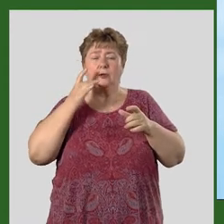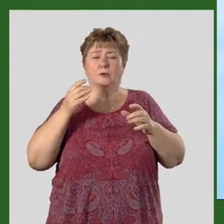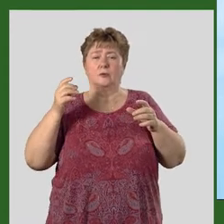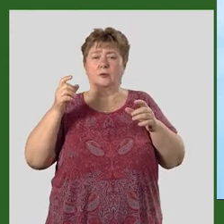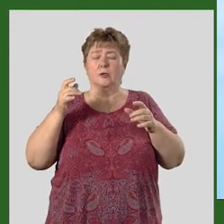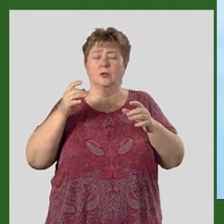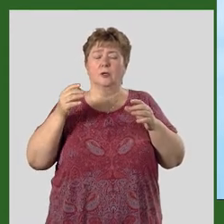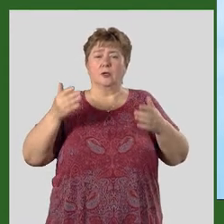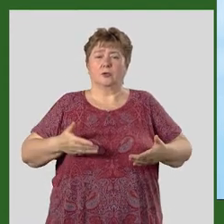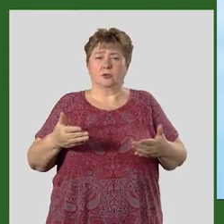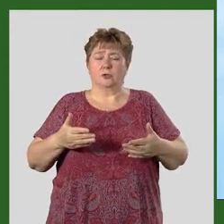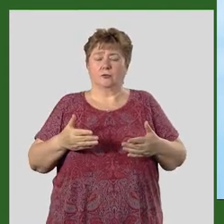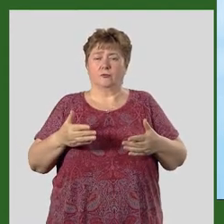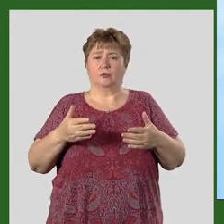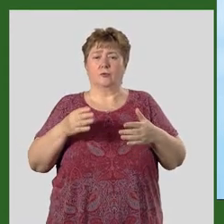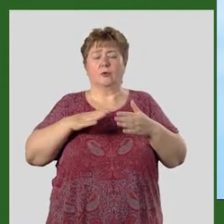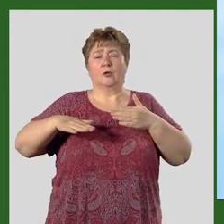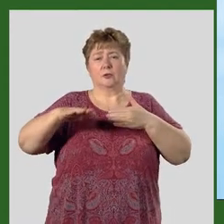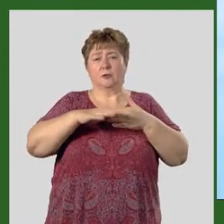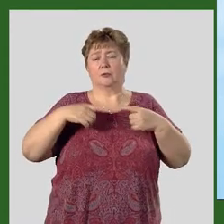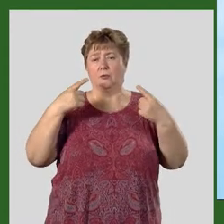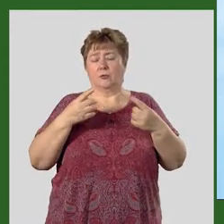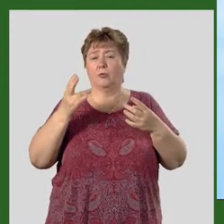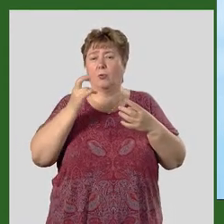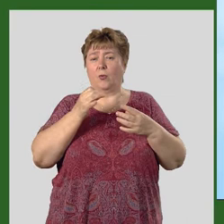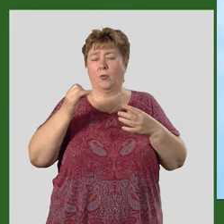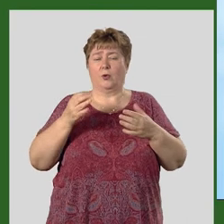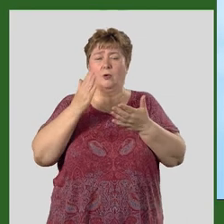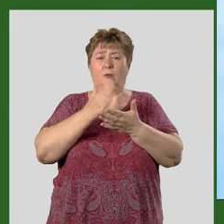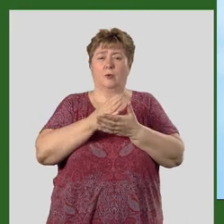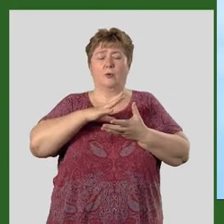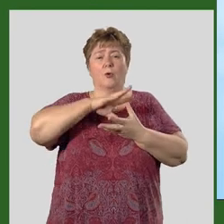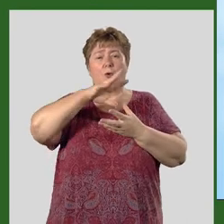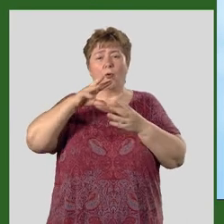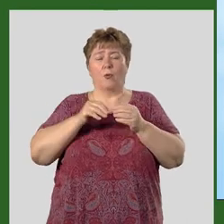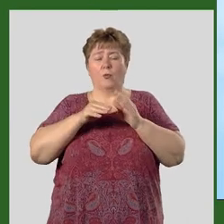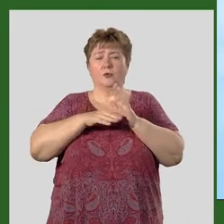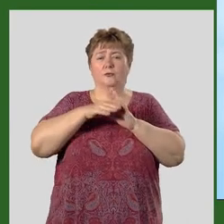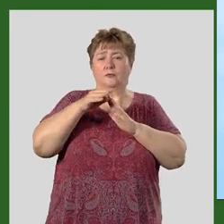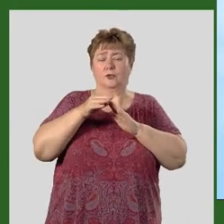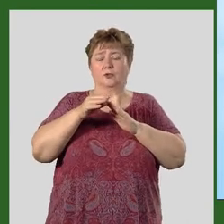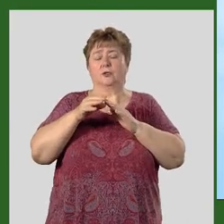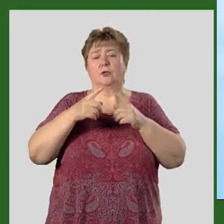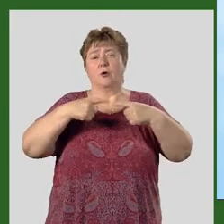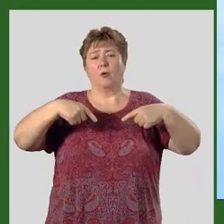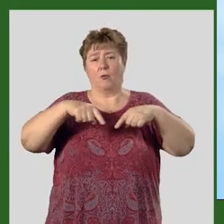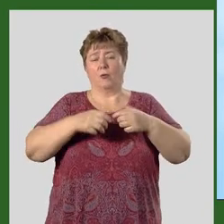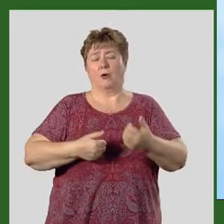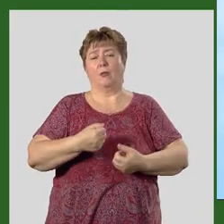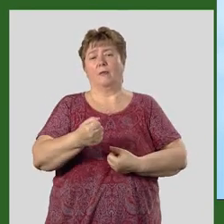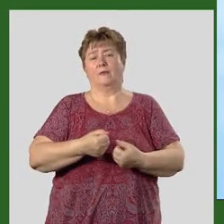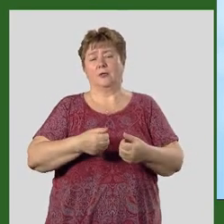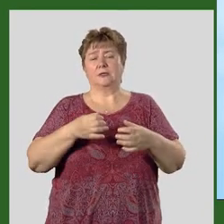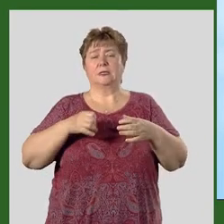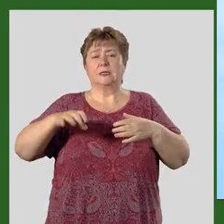объединены не только проживанием на одной территории, но и имеют общий высший орган власти. То